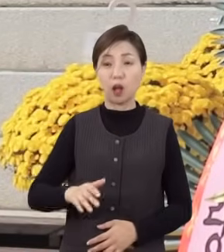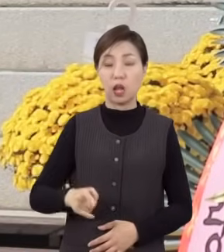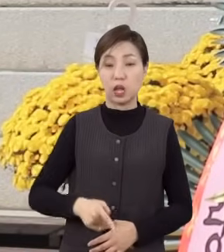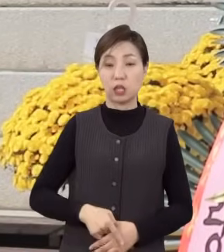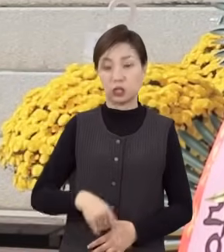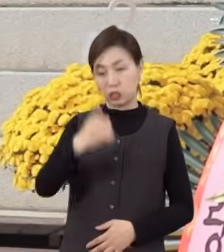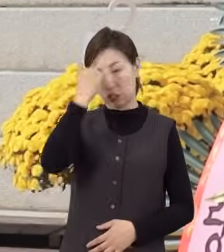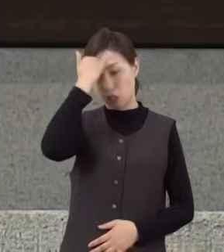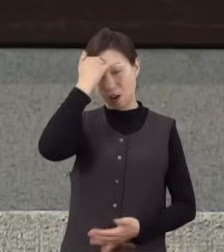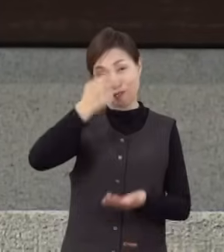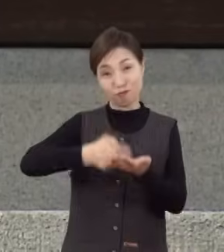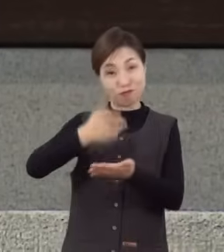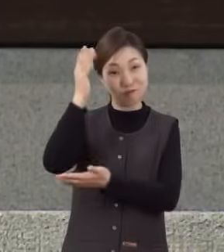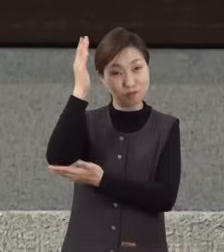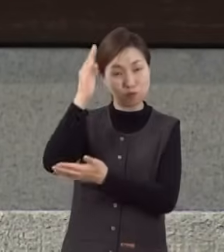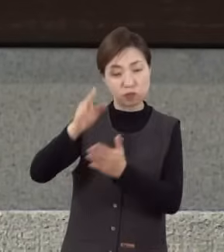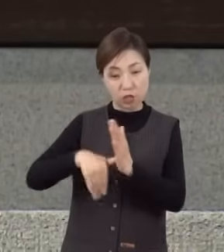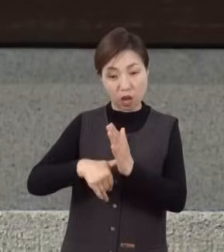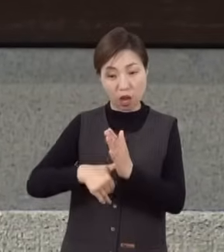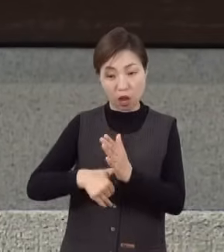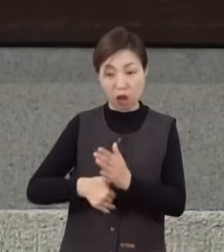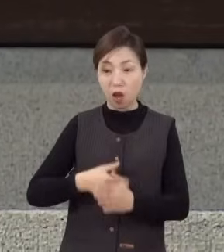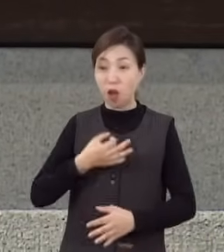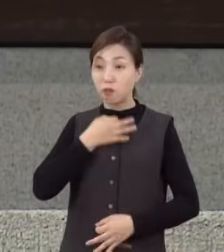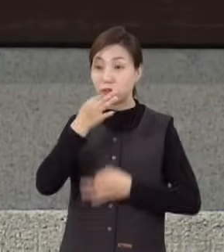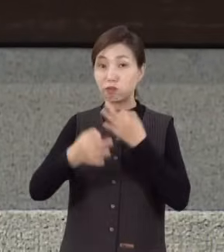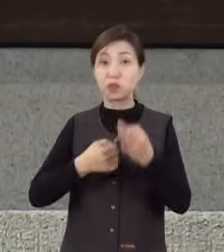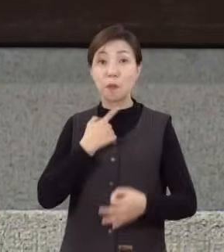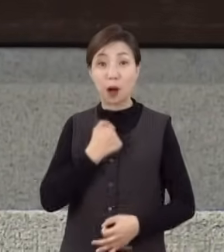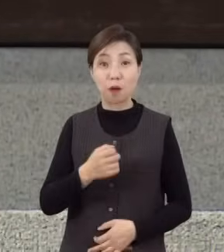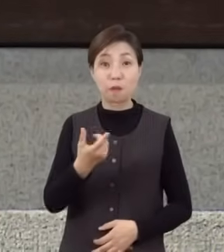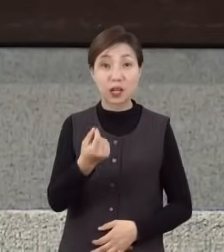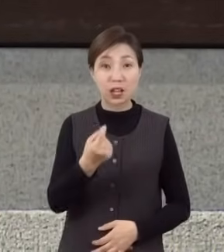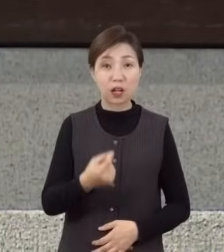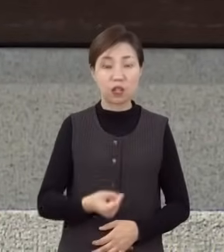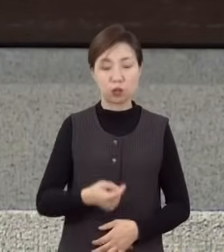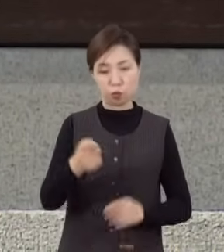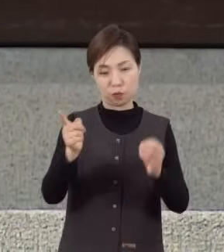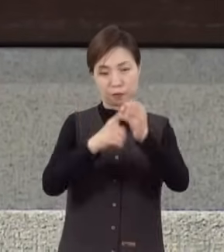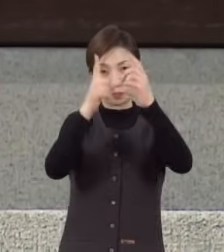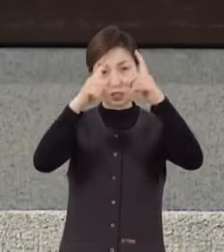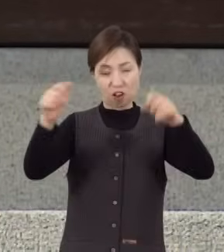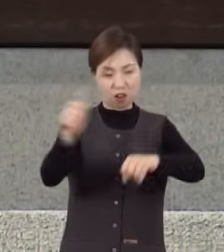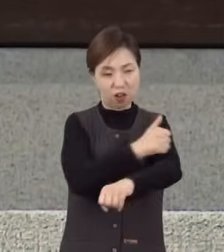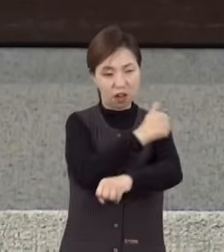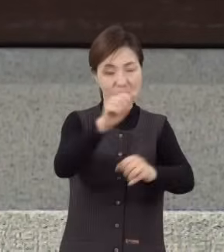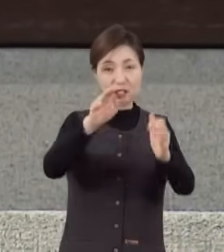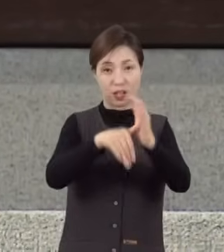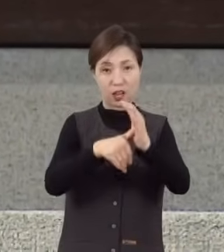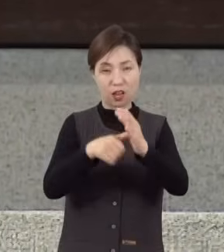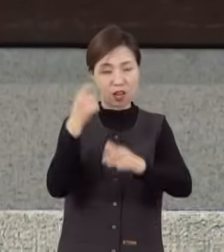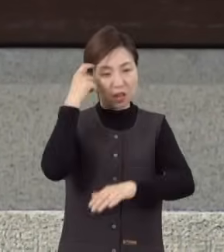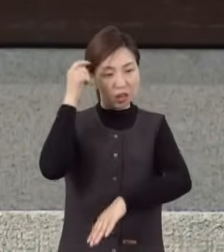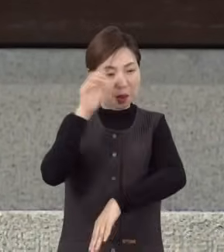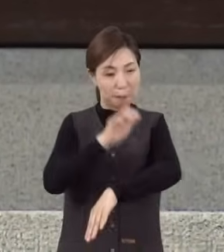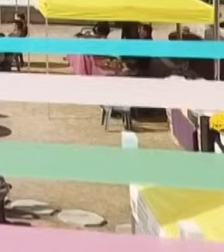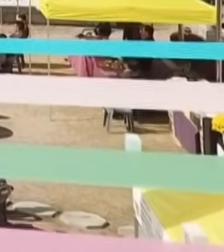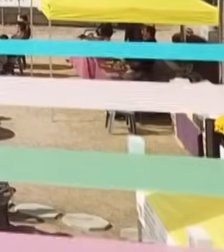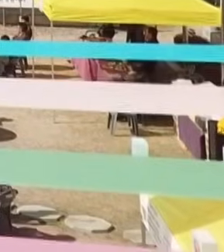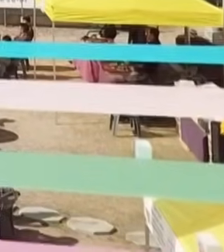예. 절에 다니면서 반야심경 한 번이라도 읽어봤죠? 그 순간 이미 공덕이 쌓인 거래요.